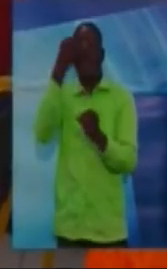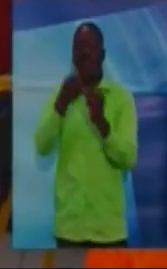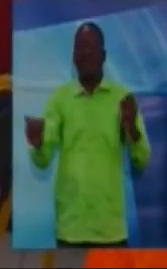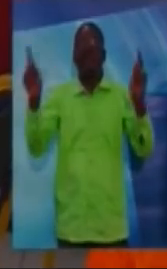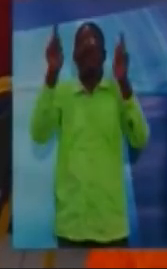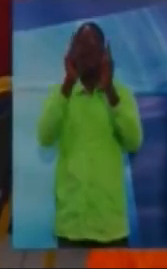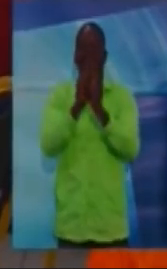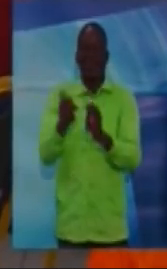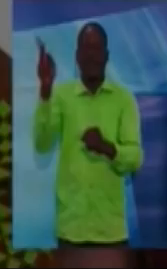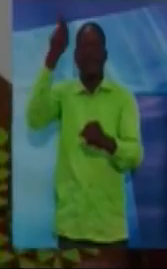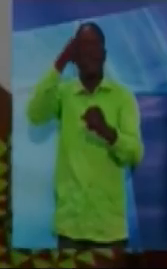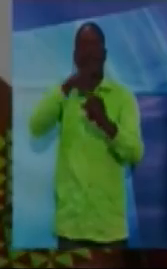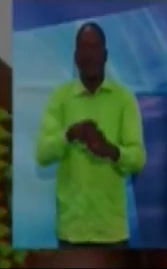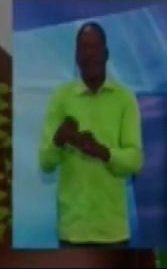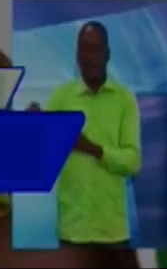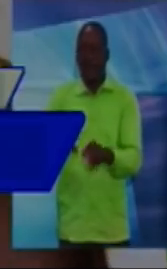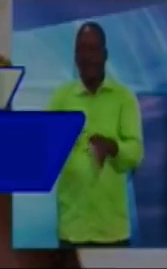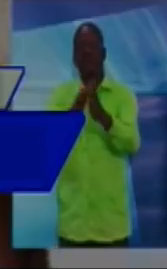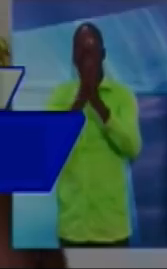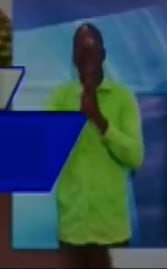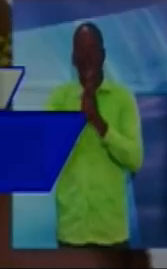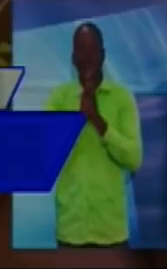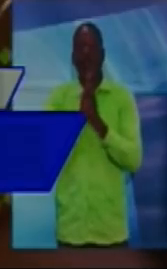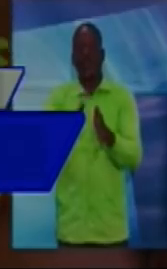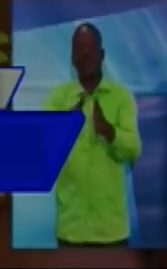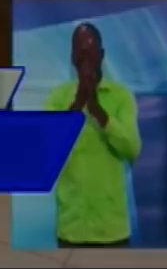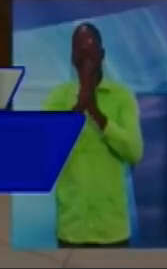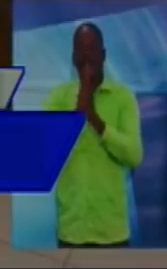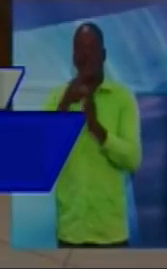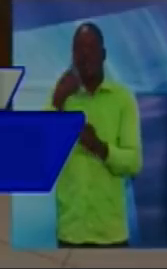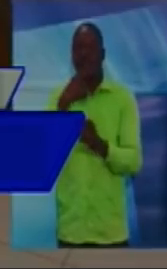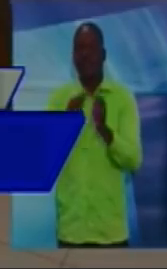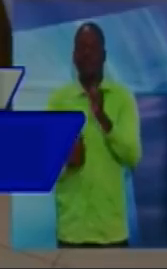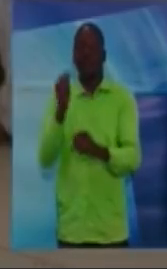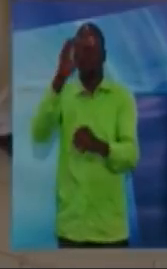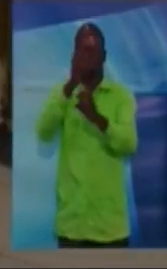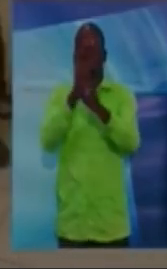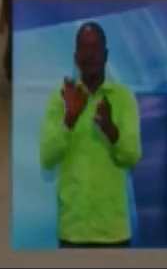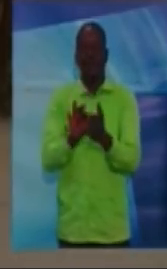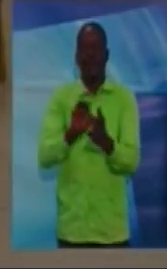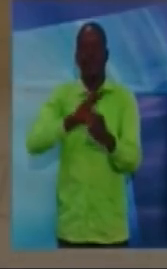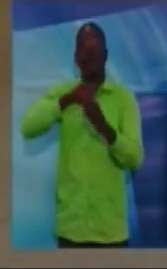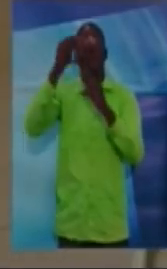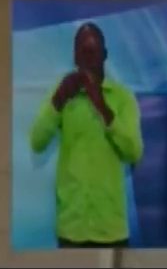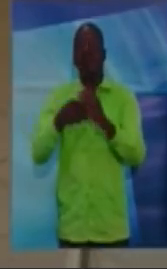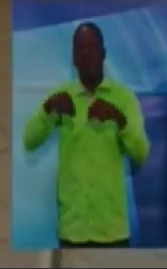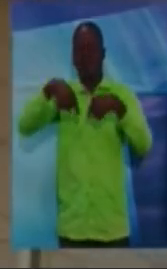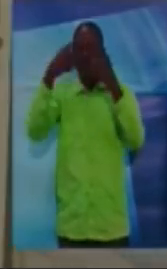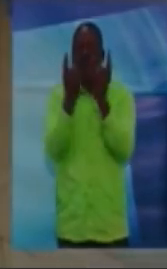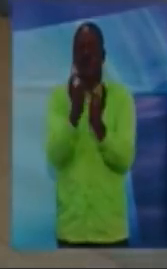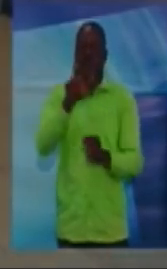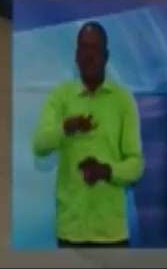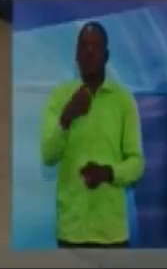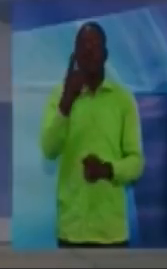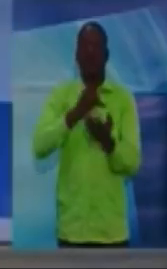rencontre, les participants ont formulé des recommandations. Des recommandations qui seront prises en compte lors du bilan global le 31 juillet